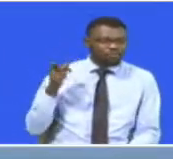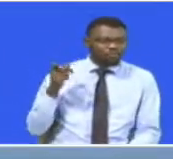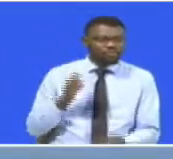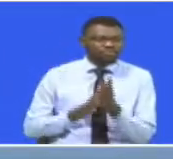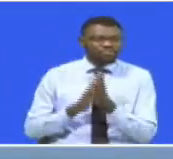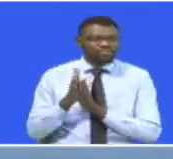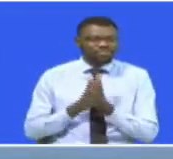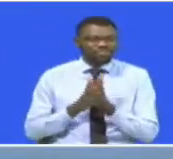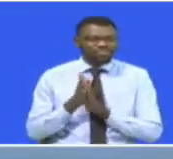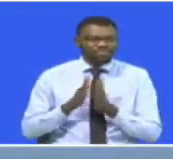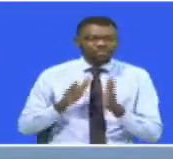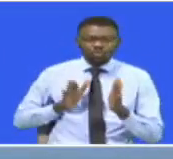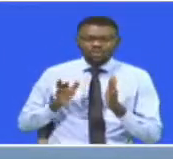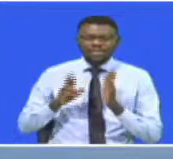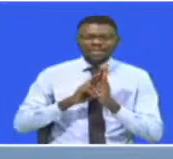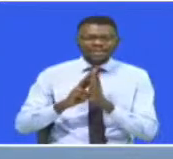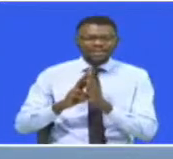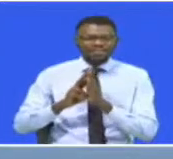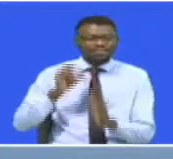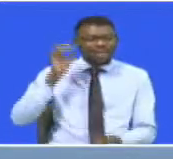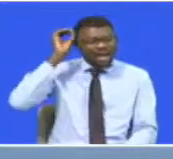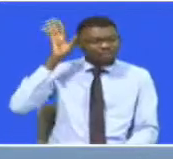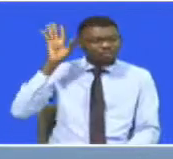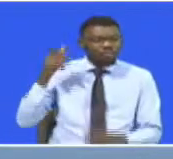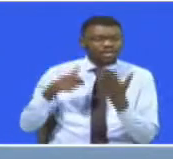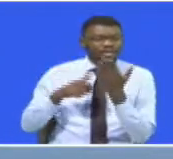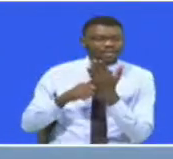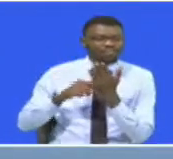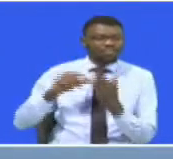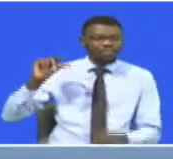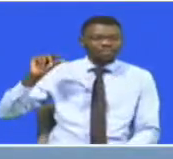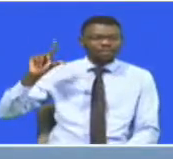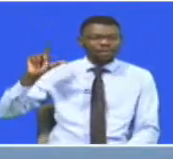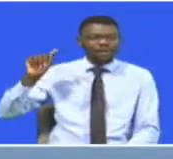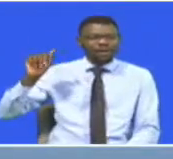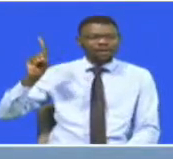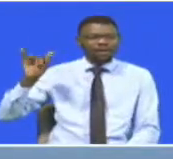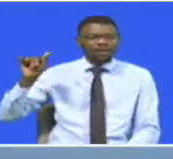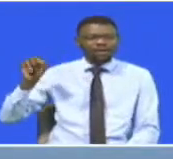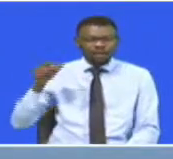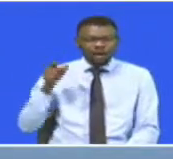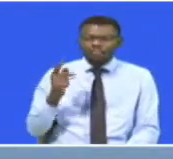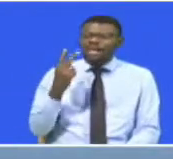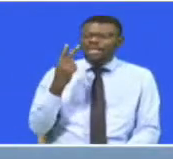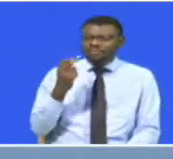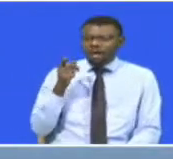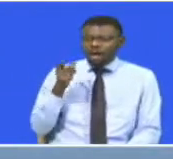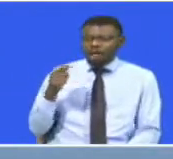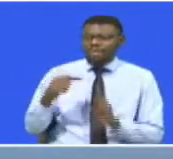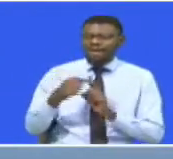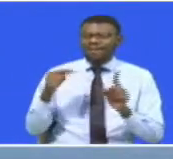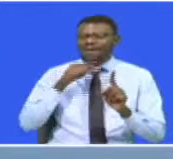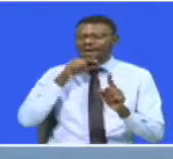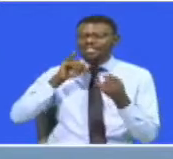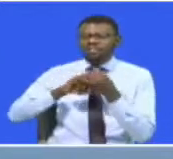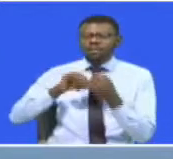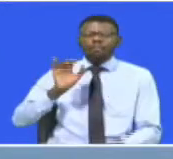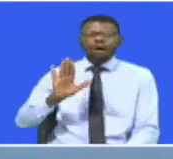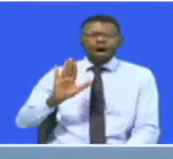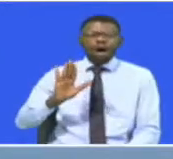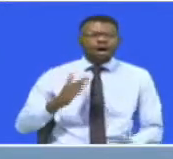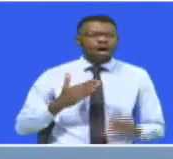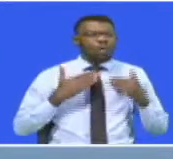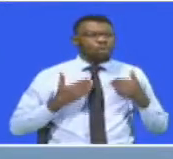kike kaunti ya Kiambu, Gladys Chania, ndiye mshukiwa mkuu katika mauaji ya mumewe George Mwangi, ambaye mwili wake